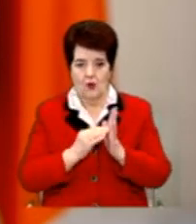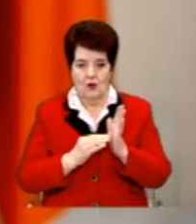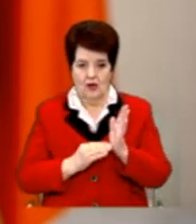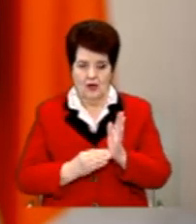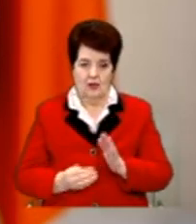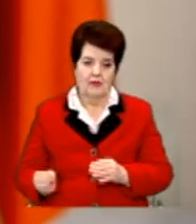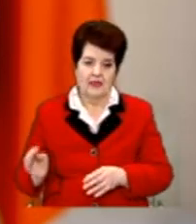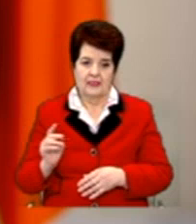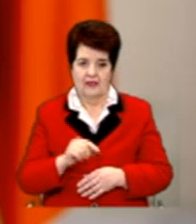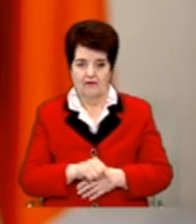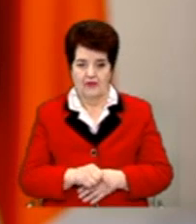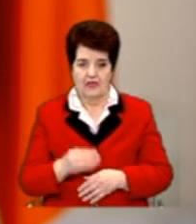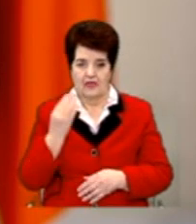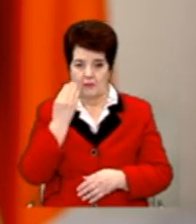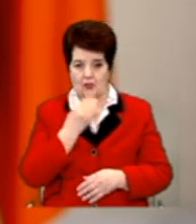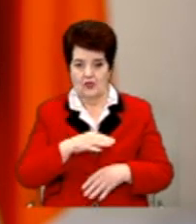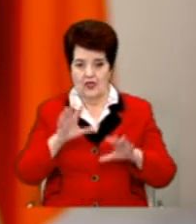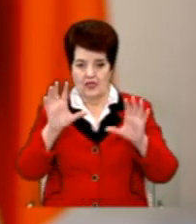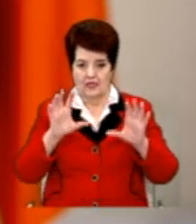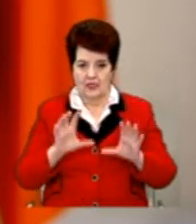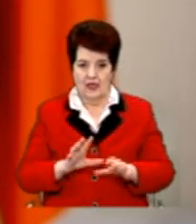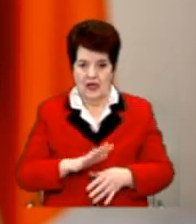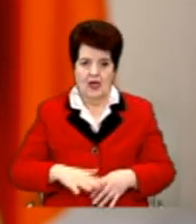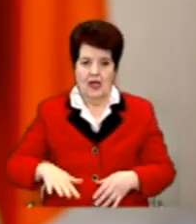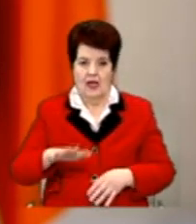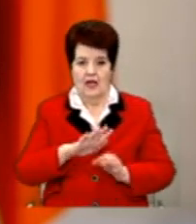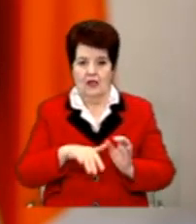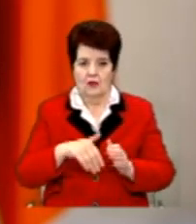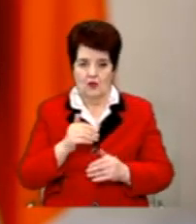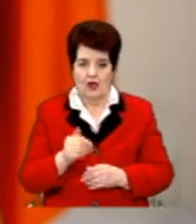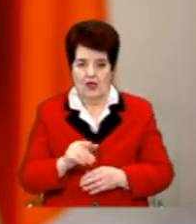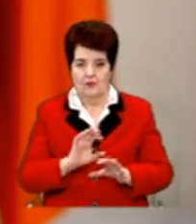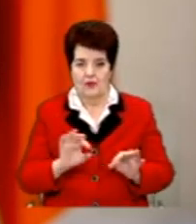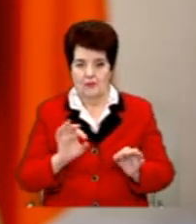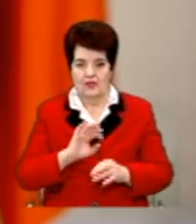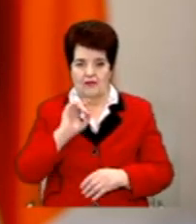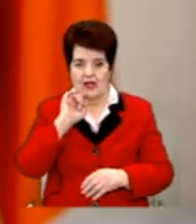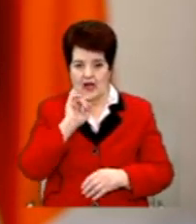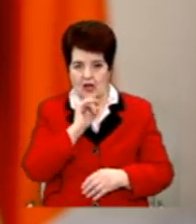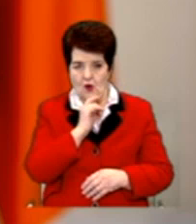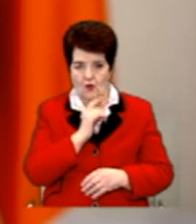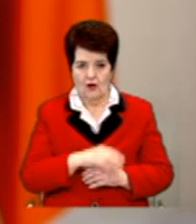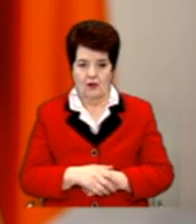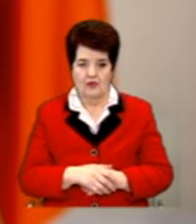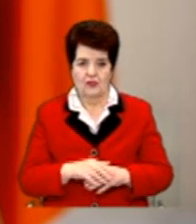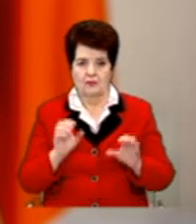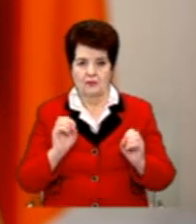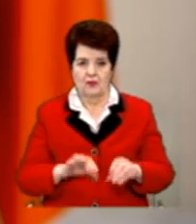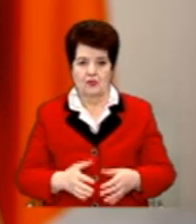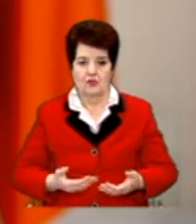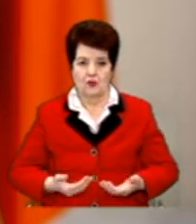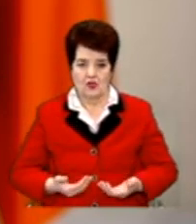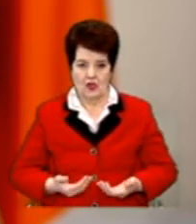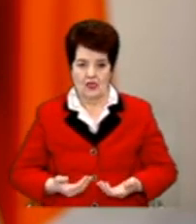cu îmbunătățiri pe legislația electorală, pe măsuri economice, pe măsuri sociale,